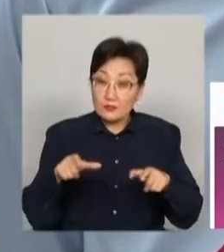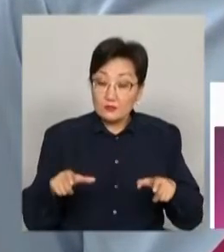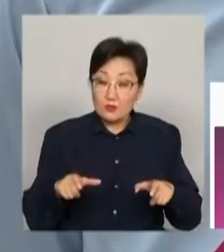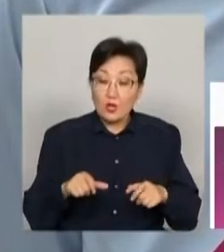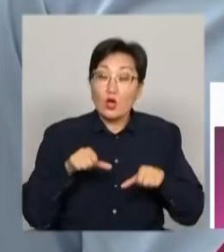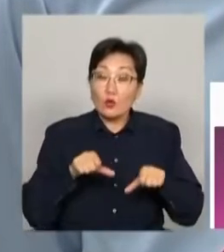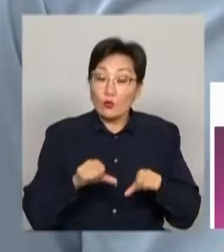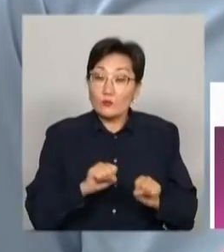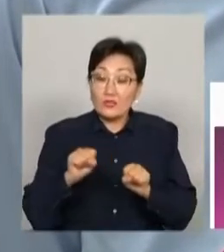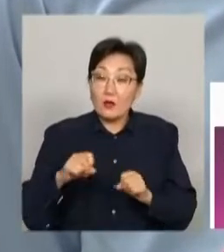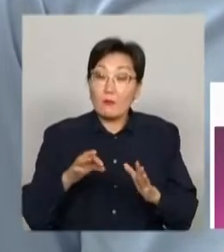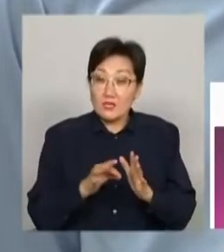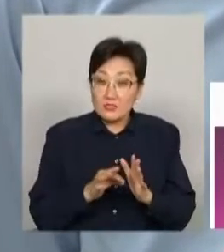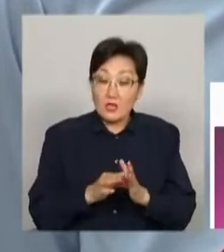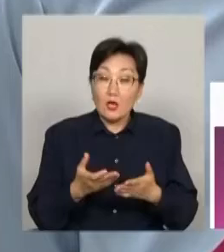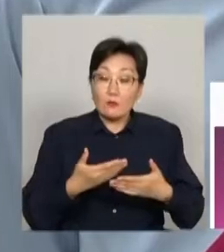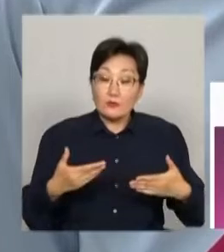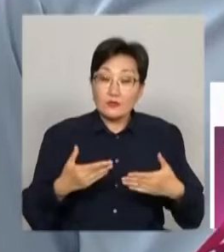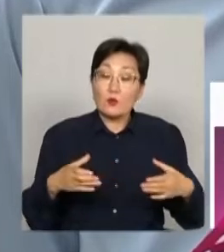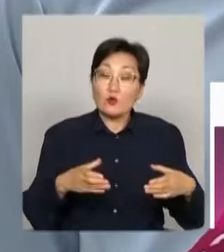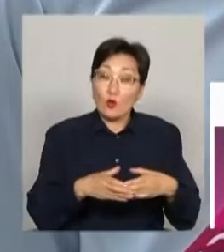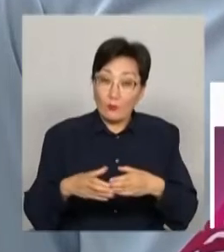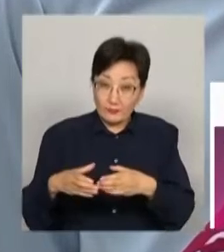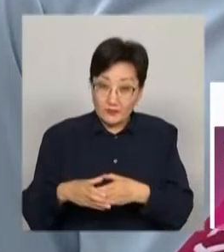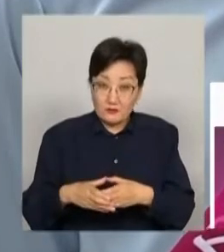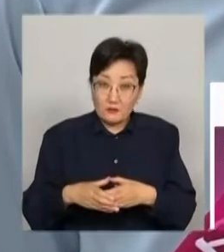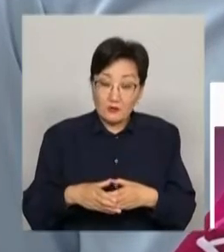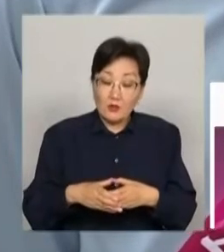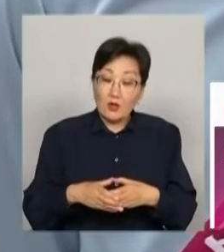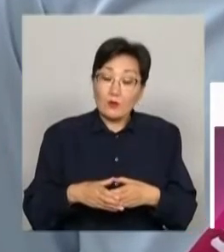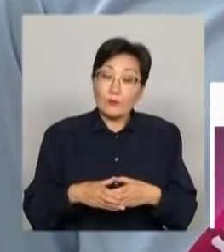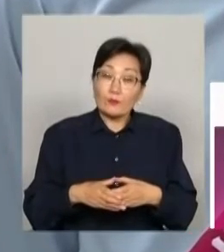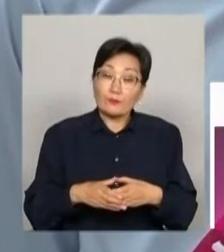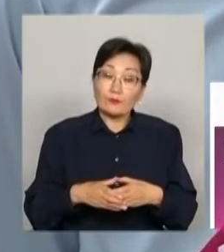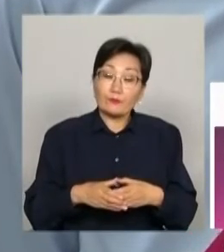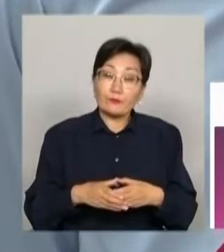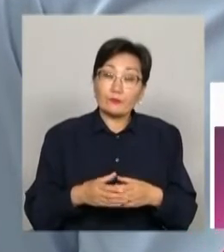олардың құқықтарын қорғау мақсатында біз өзіміз топ құрып, осы ол жерде